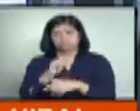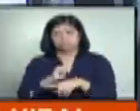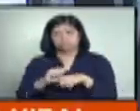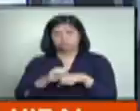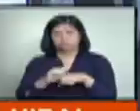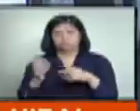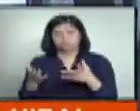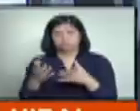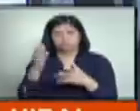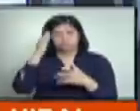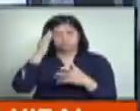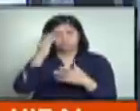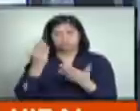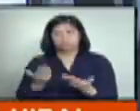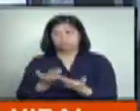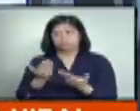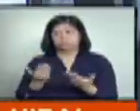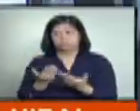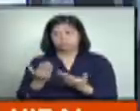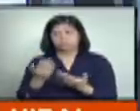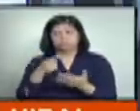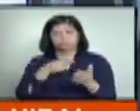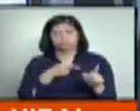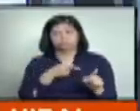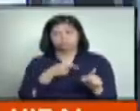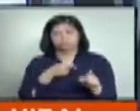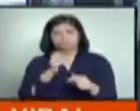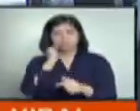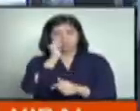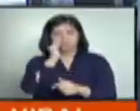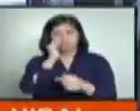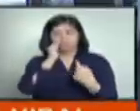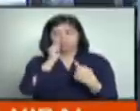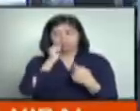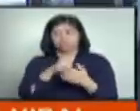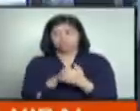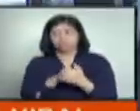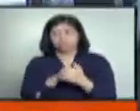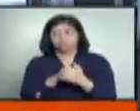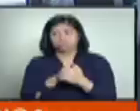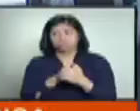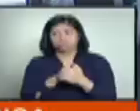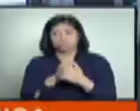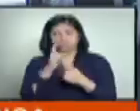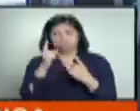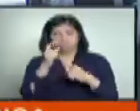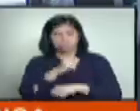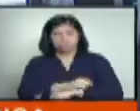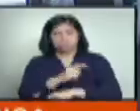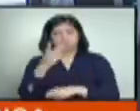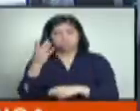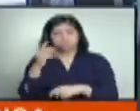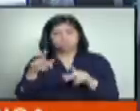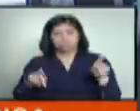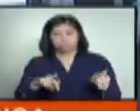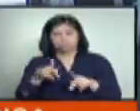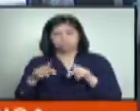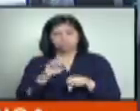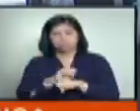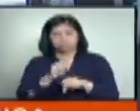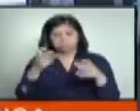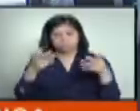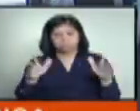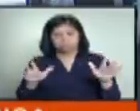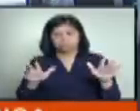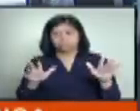ko rito o yung kaalaman ko rito ay doon sa daily per day na sweldo ng mga tao. Kapag nagawa